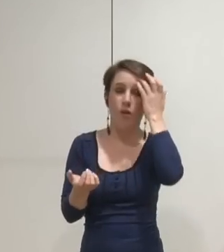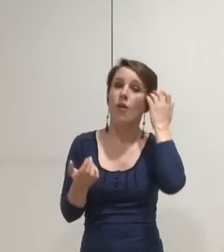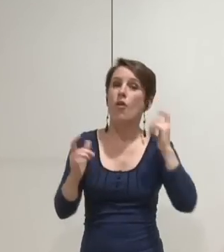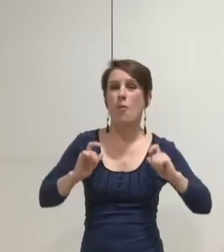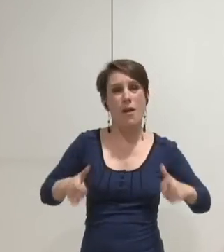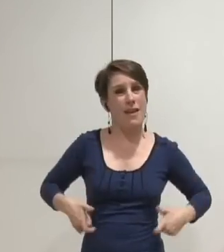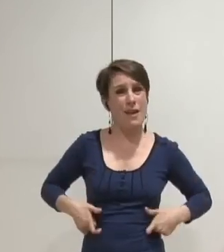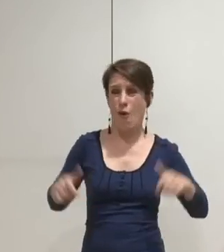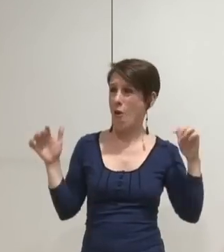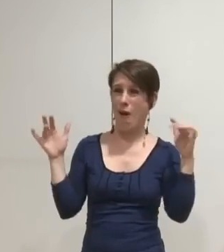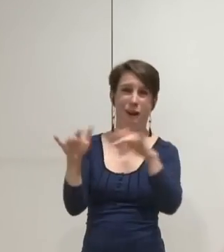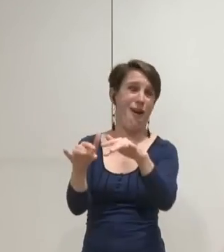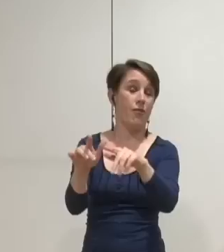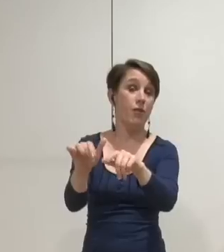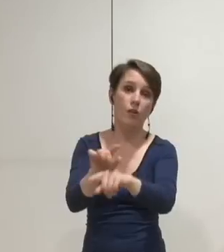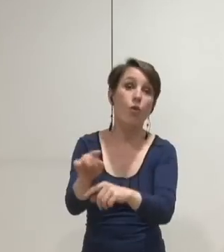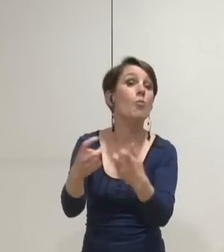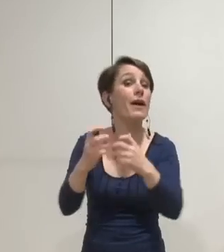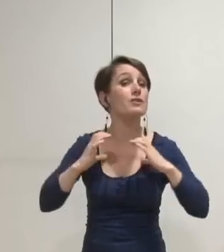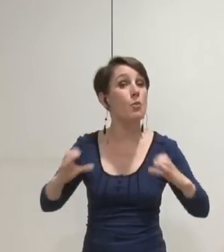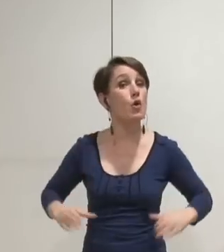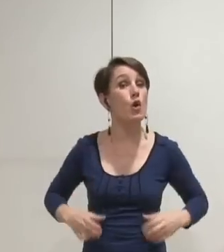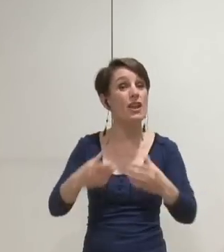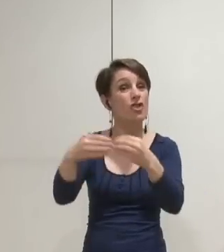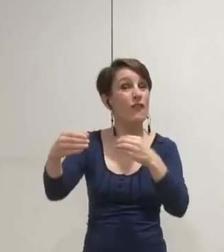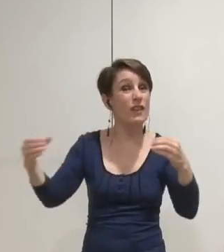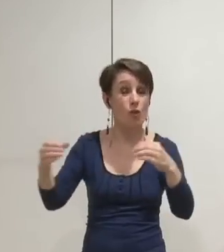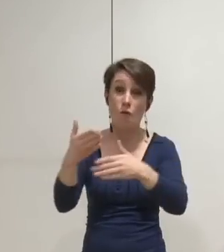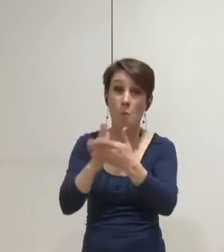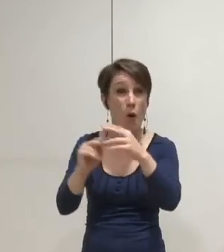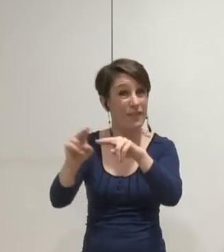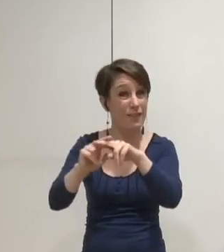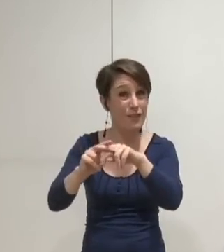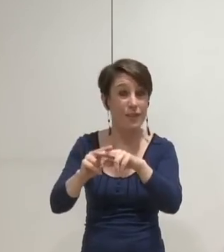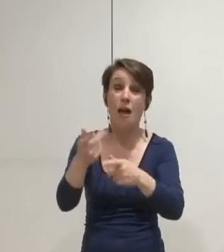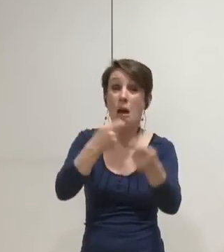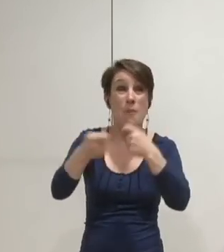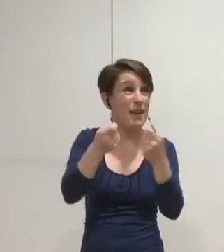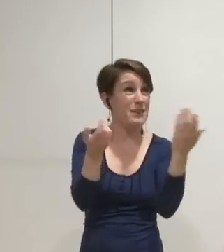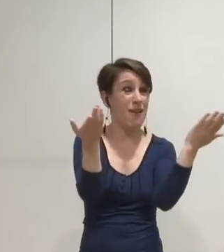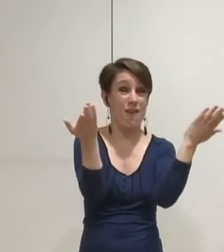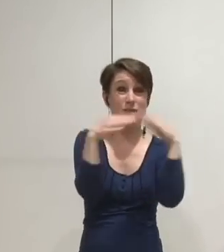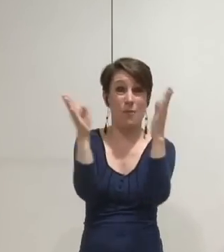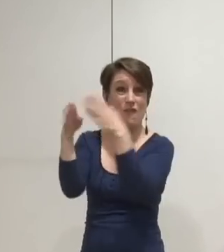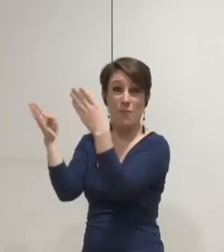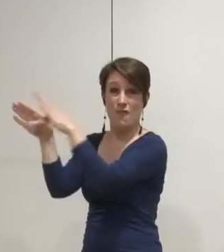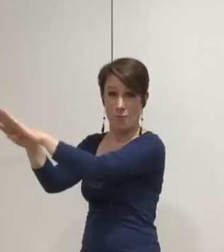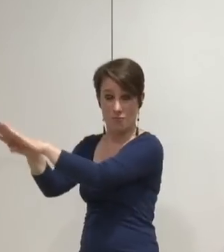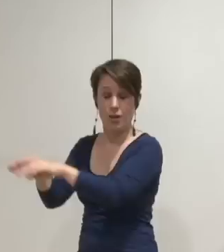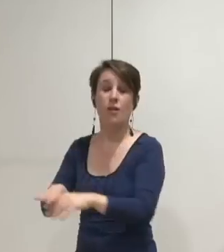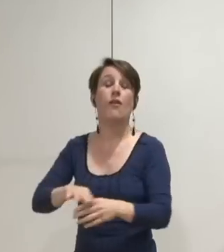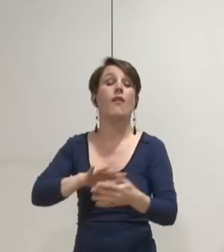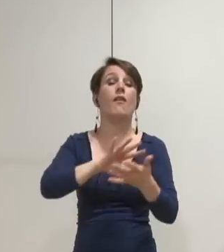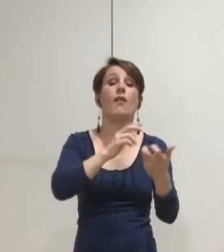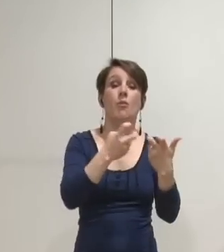quartiers le collège de la ville neuve est à moitié vide et les commerces ont fermé depuis longtemps des associations comme le